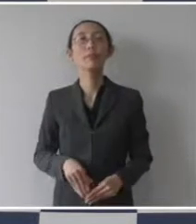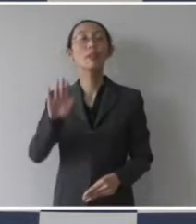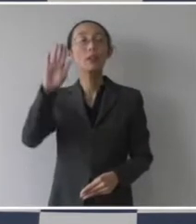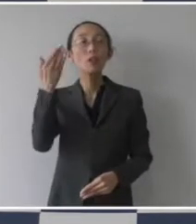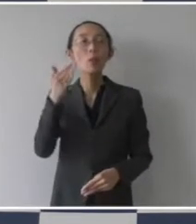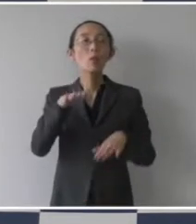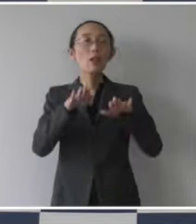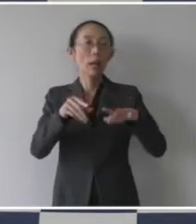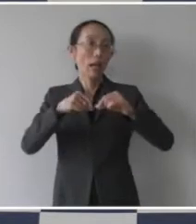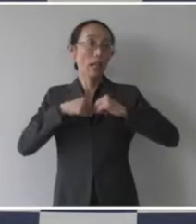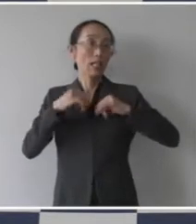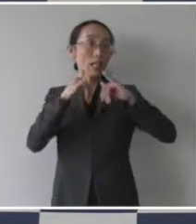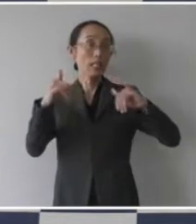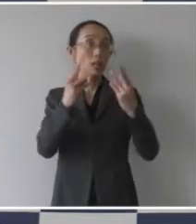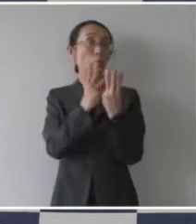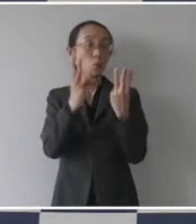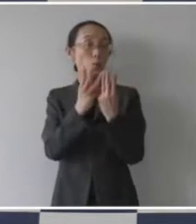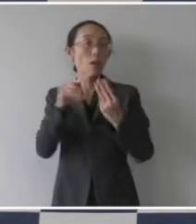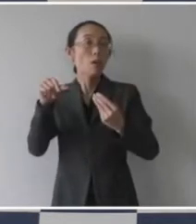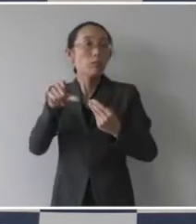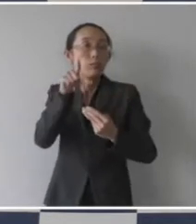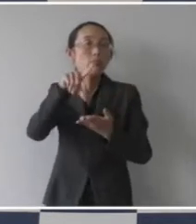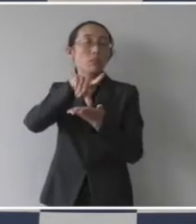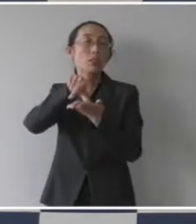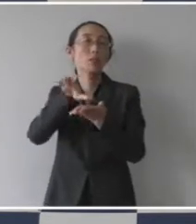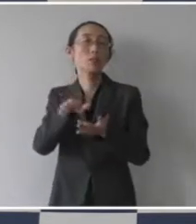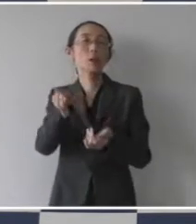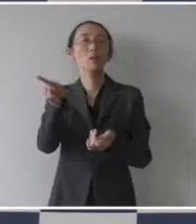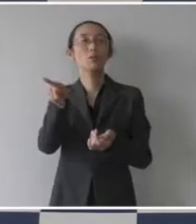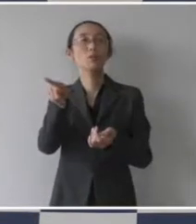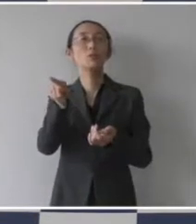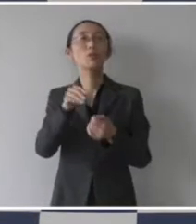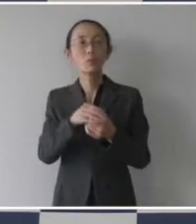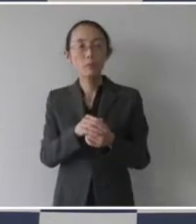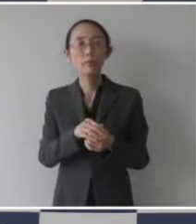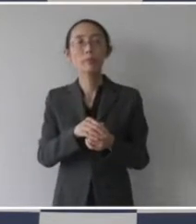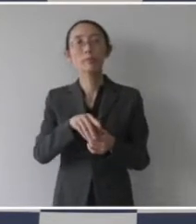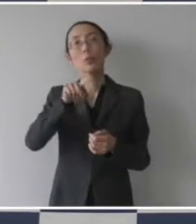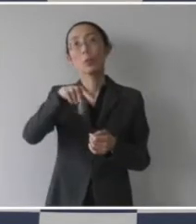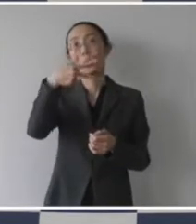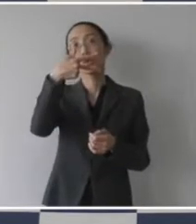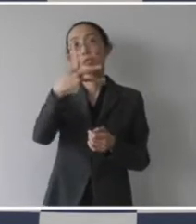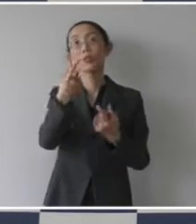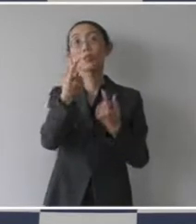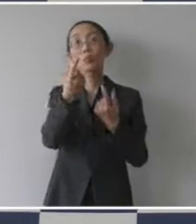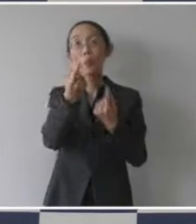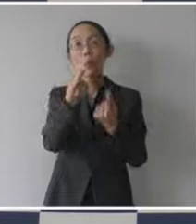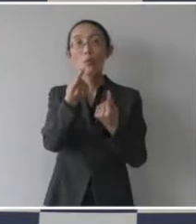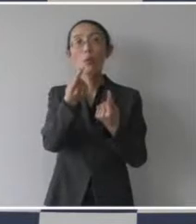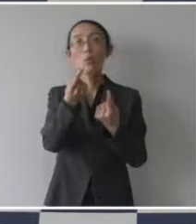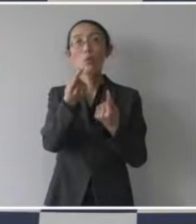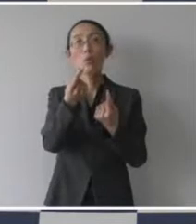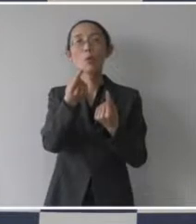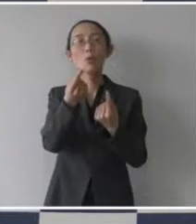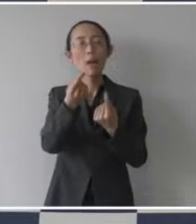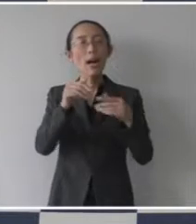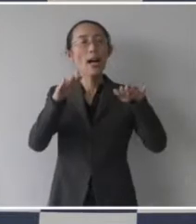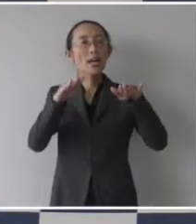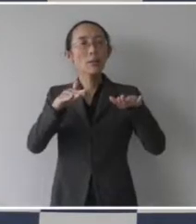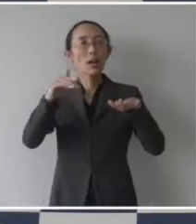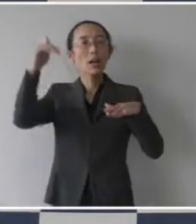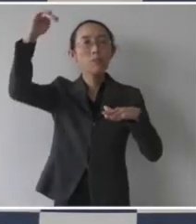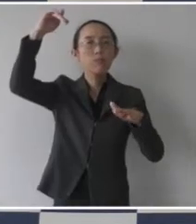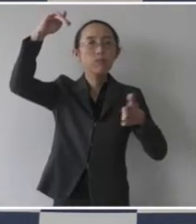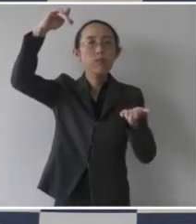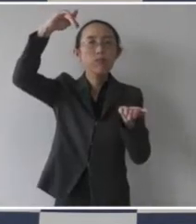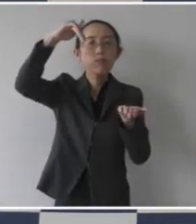ンド兆候がある地域も見られますので、まあ、この本市におきましても、まあ、下げ止まっているような状